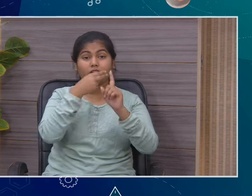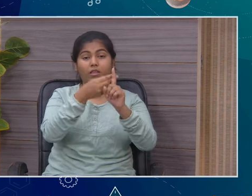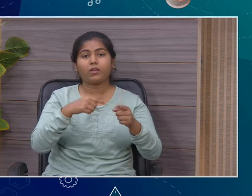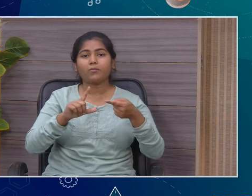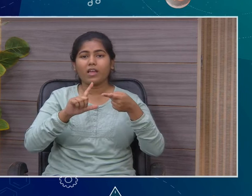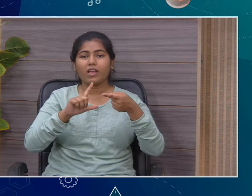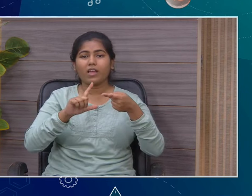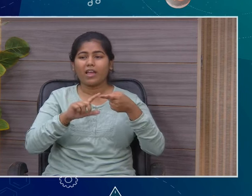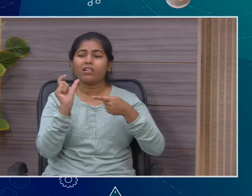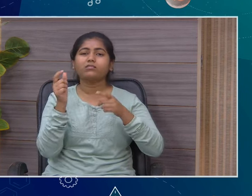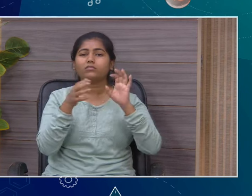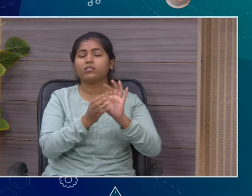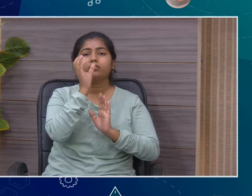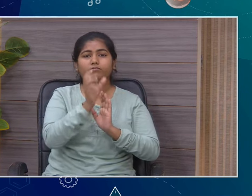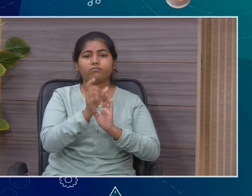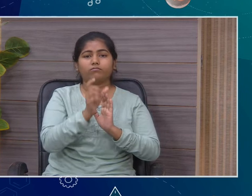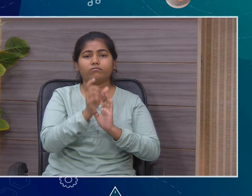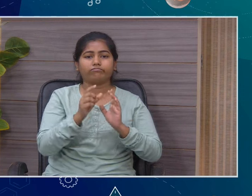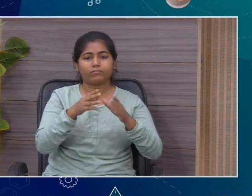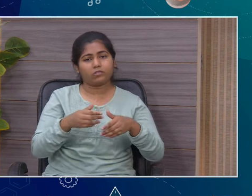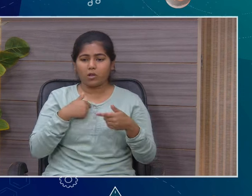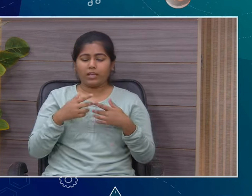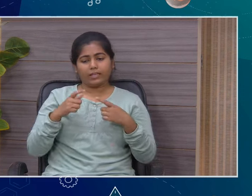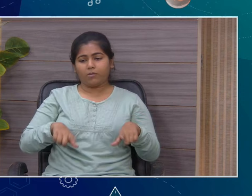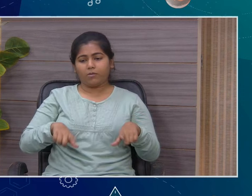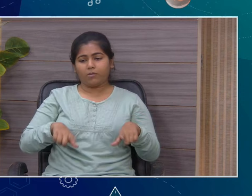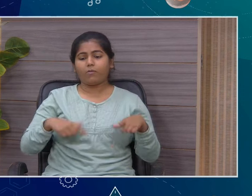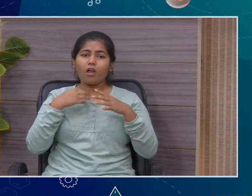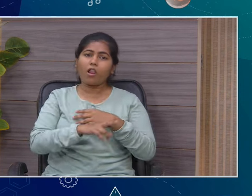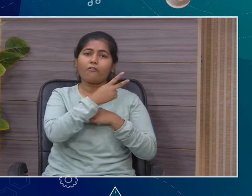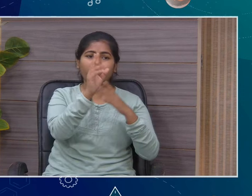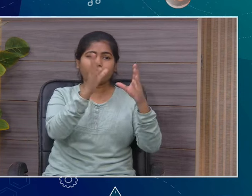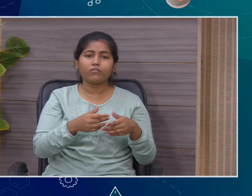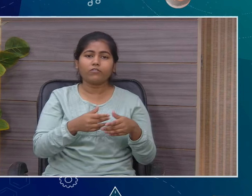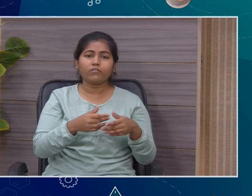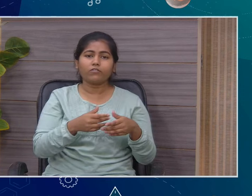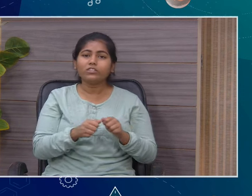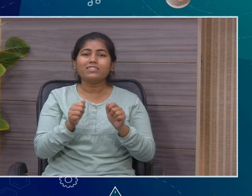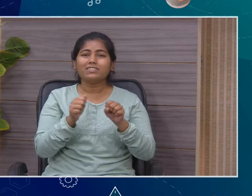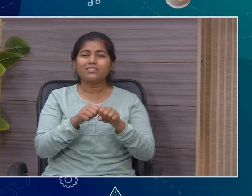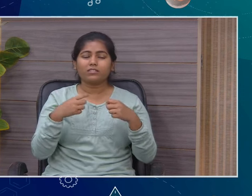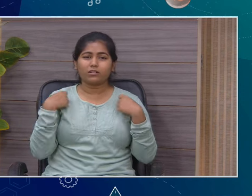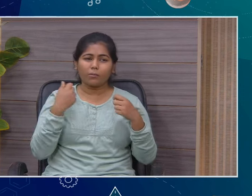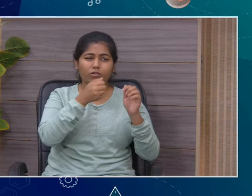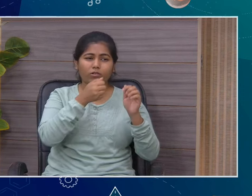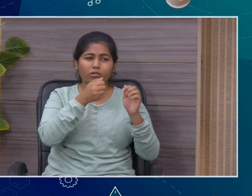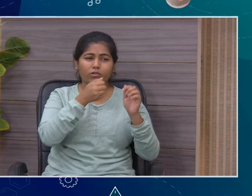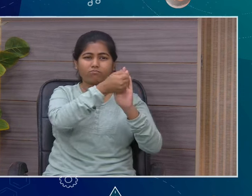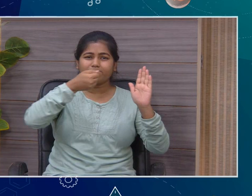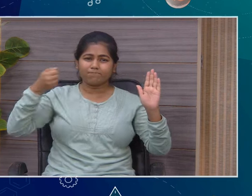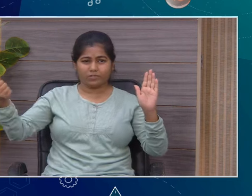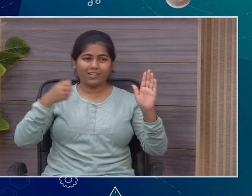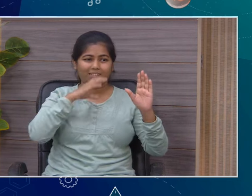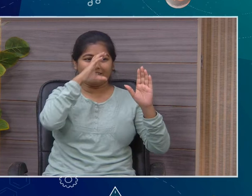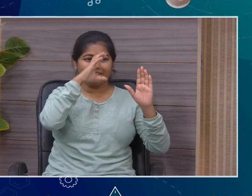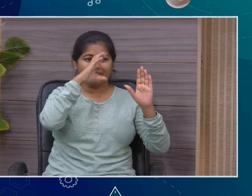करने जा रहे हैं। क्लासिफिकेशन हमारी लाइफ में हर जगह है, जैसा मुझे लगता है हमारे घर में अलमीरा है, जैसे उसमें एक ब्लॉक मेरा